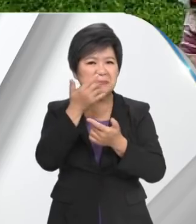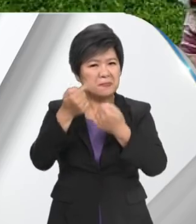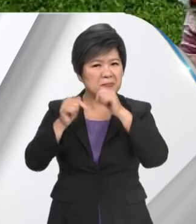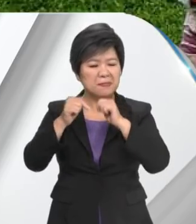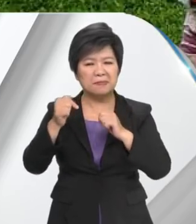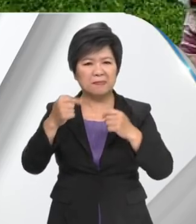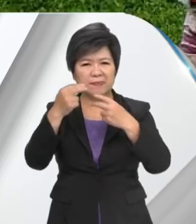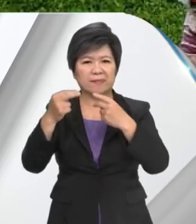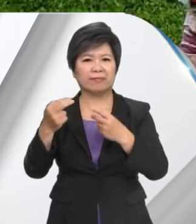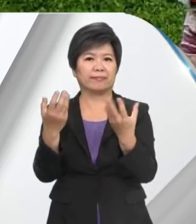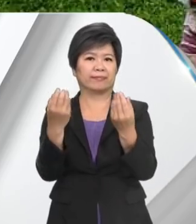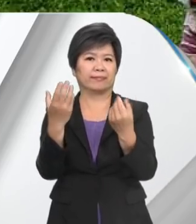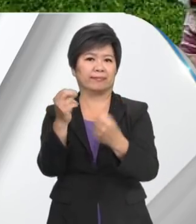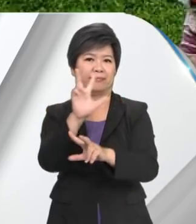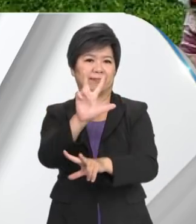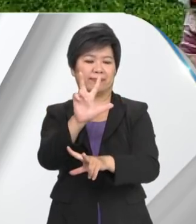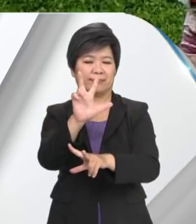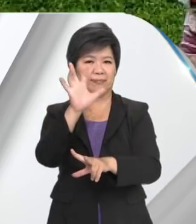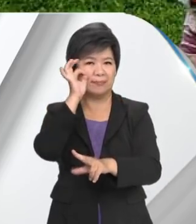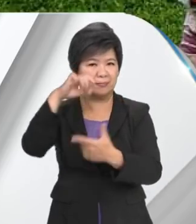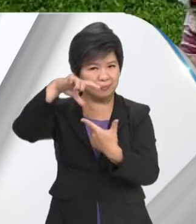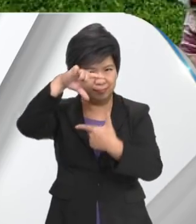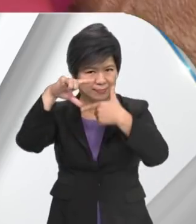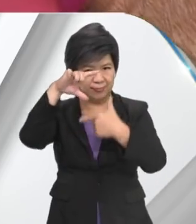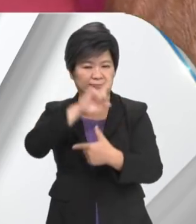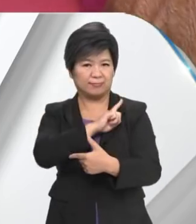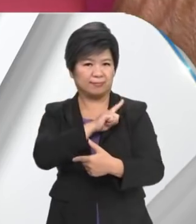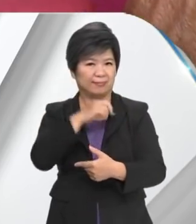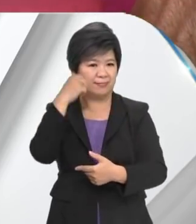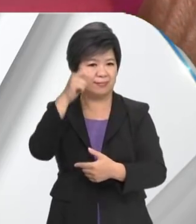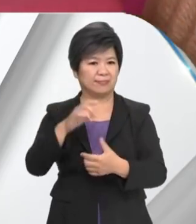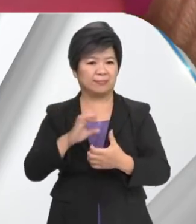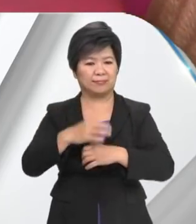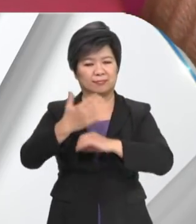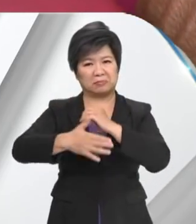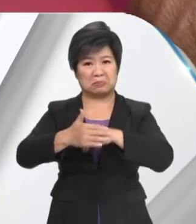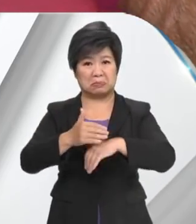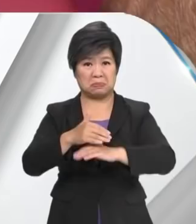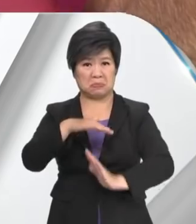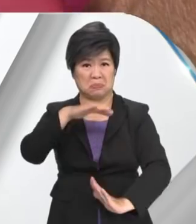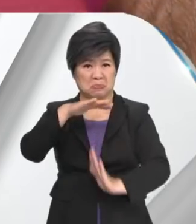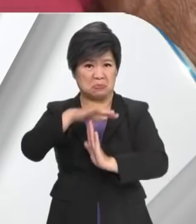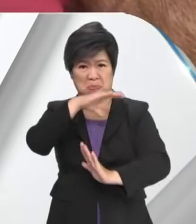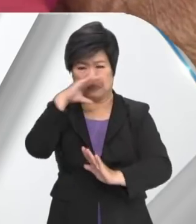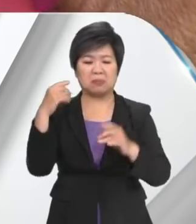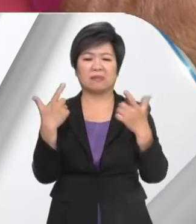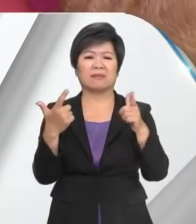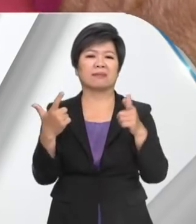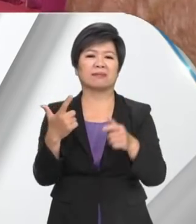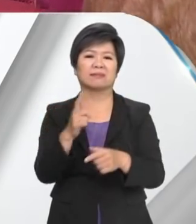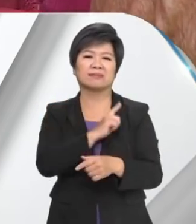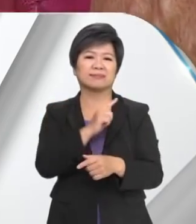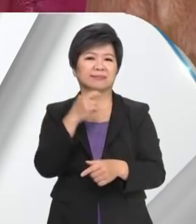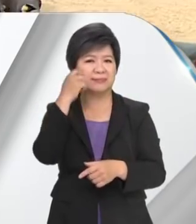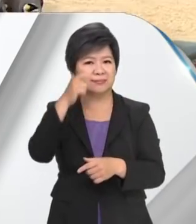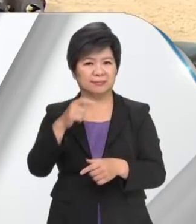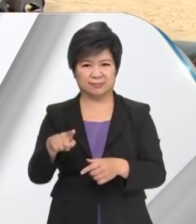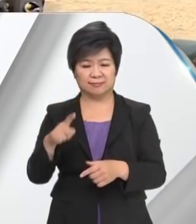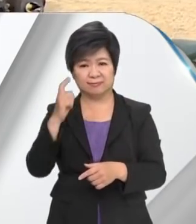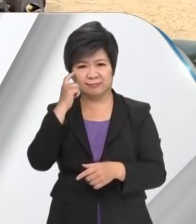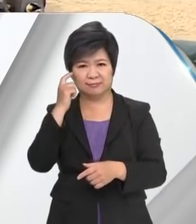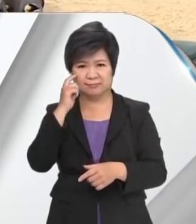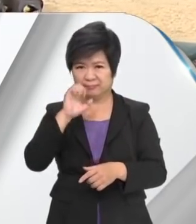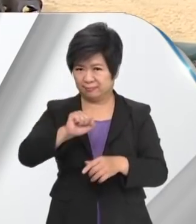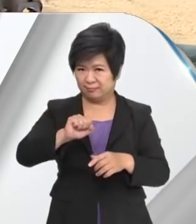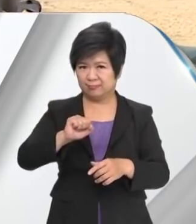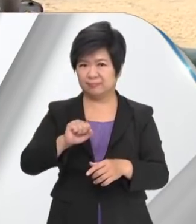图，意思翕相世界嘅国土同感觉，翕相起码唔系物嘅当高级嘅，就意思自家嘅感觉同想法，翕